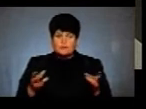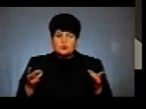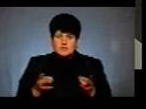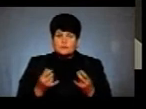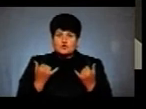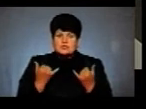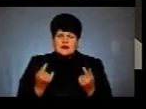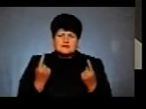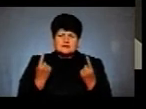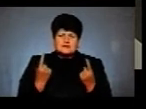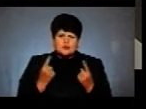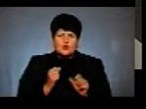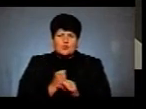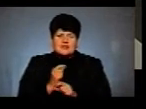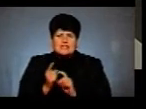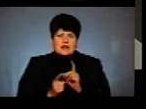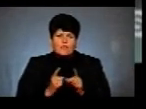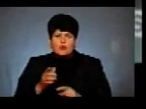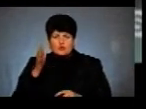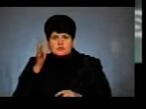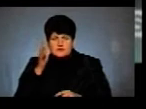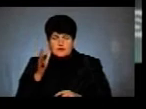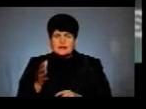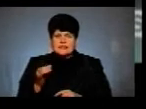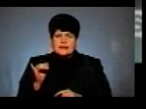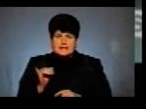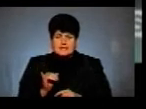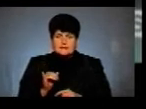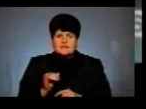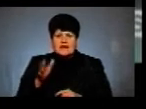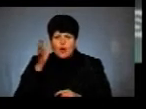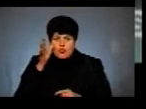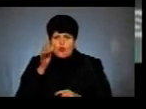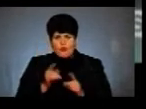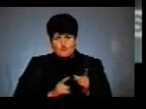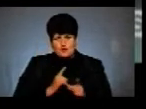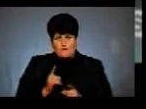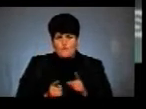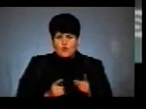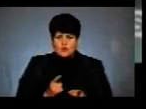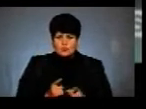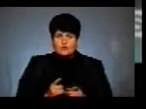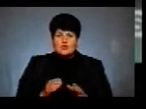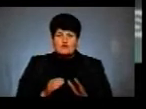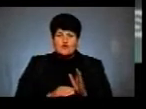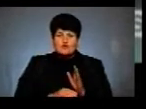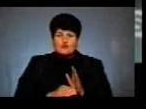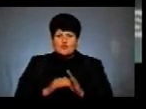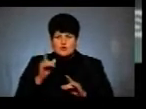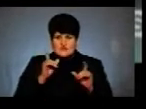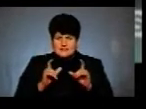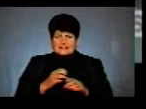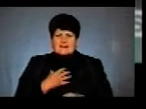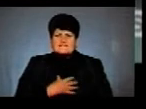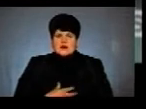зараз колосально робити реформу освіти, і причому в наукову реформу, і в університетах це дуже важливо,